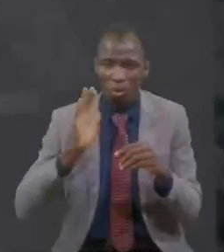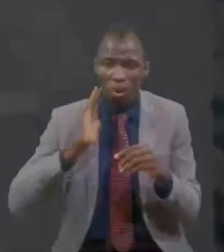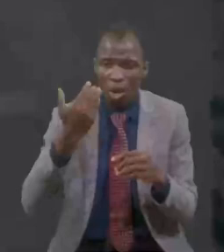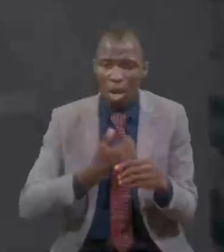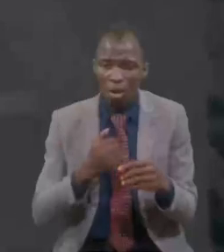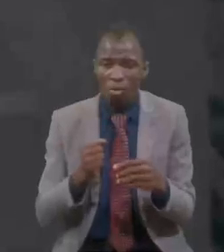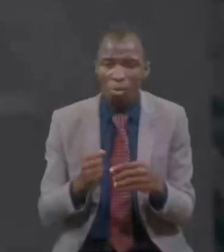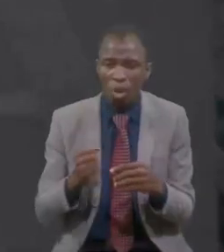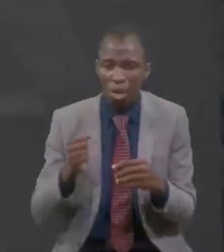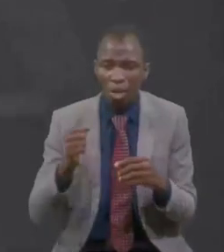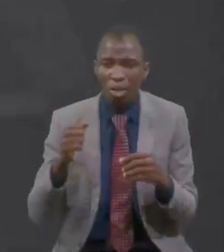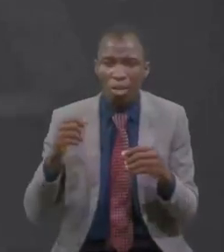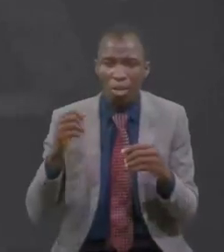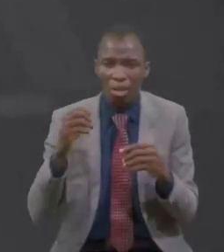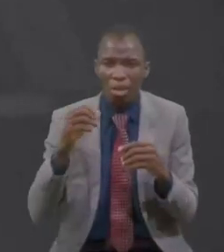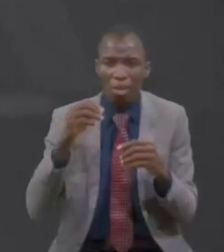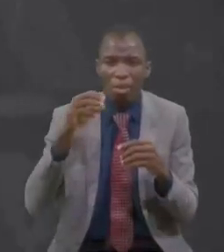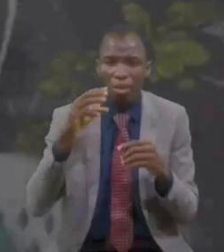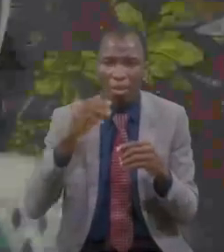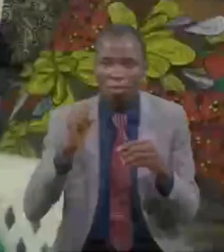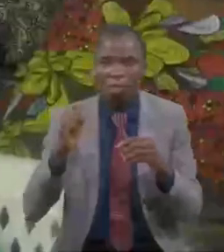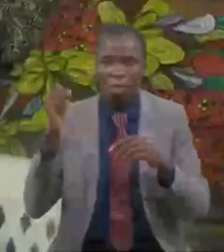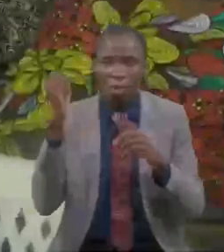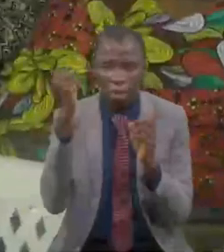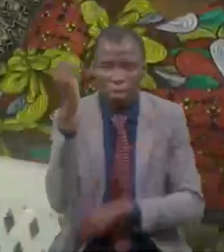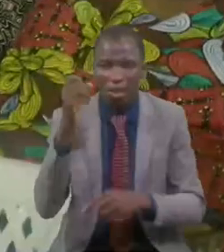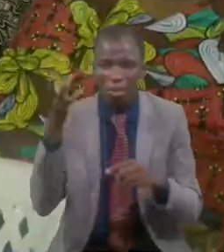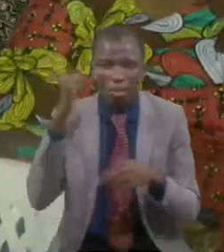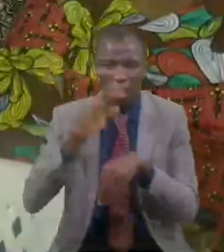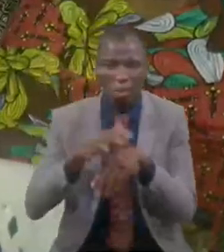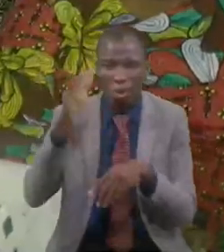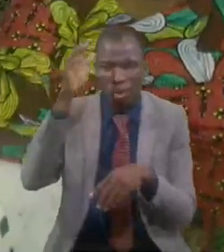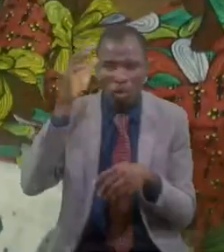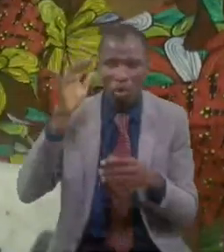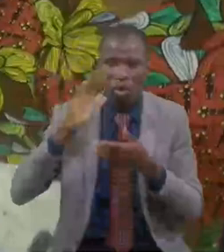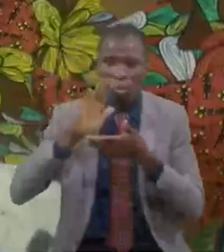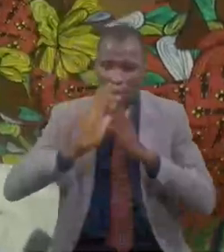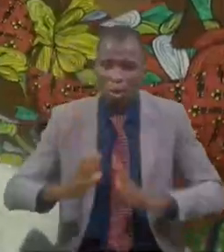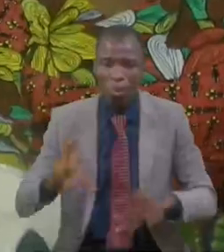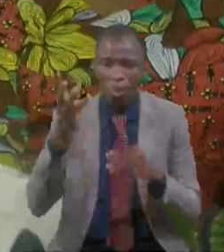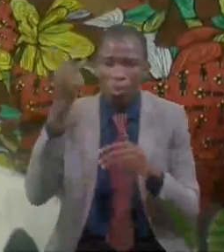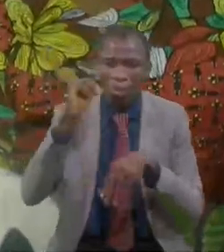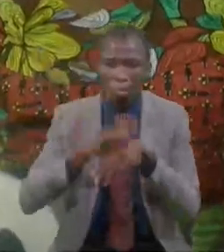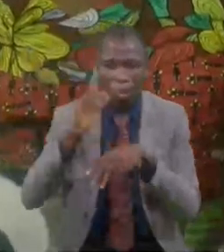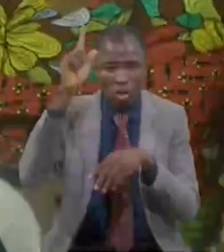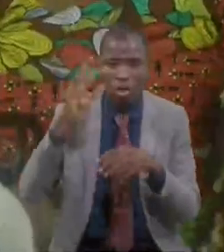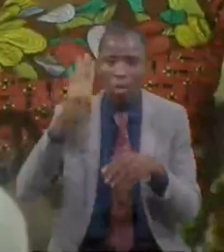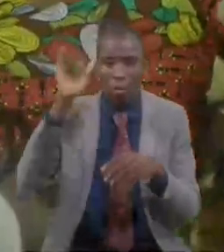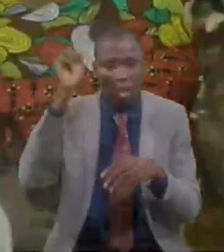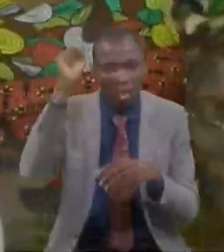nous donne la paix est tombé sur lui et c'est par ces meurtr sur et c'est par ces